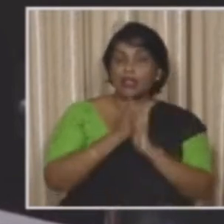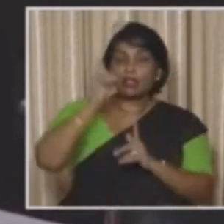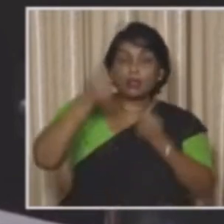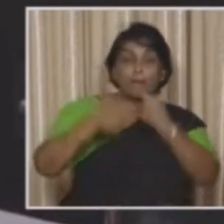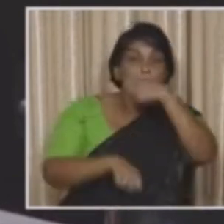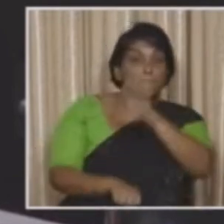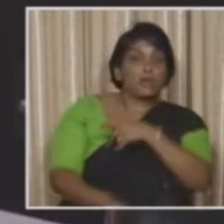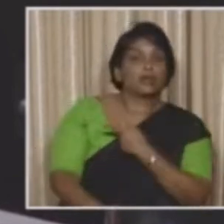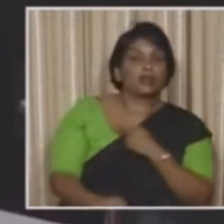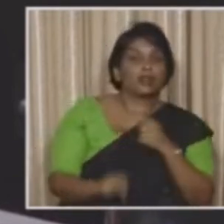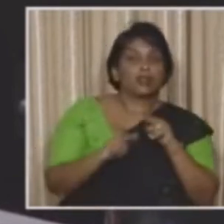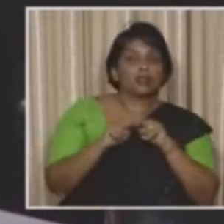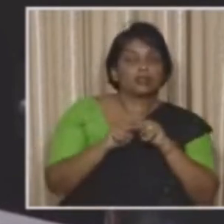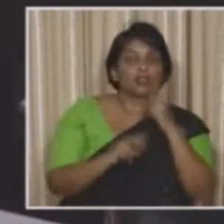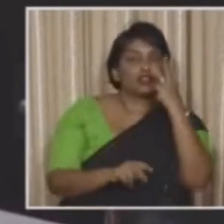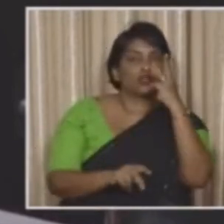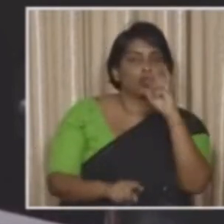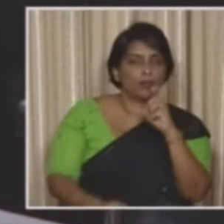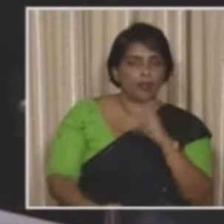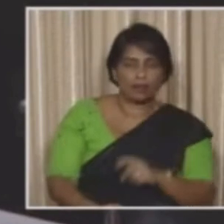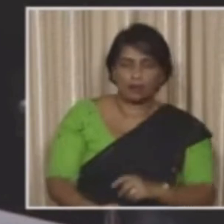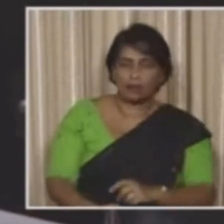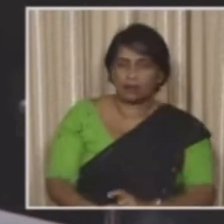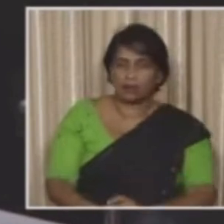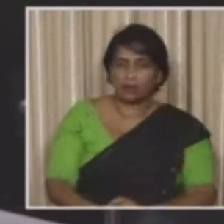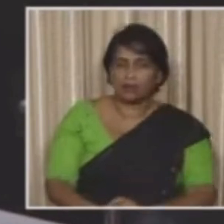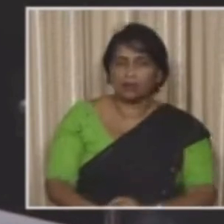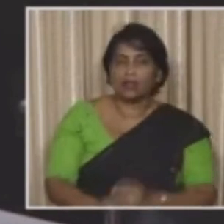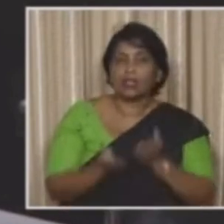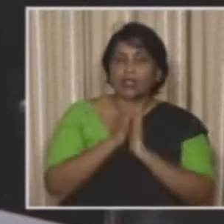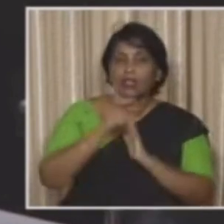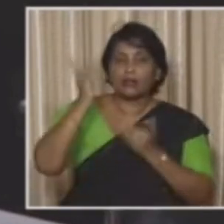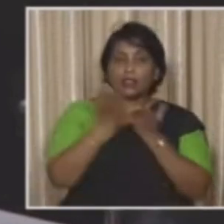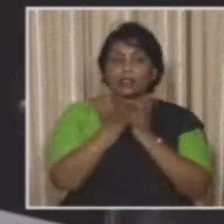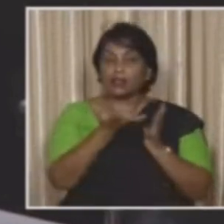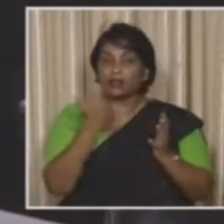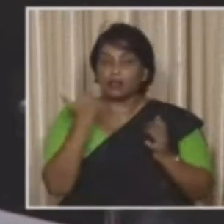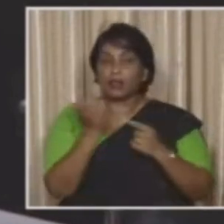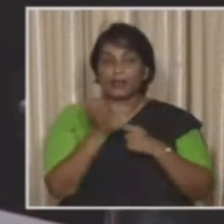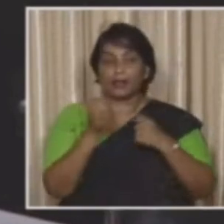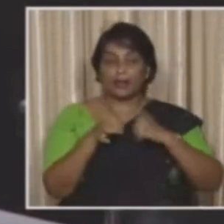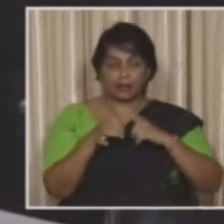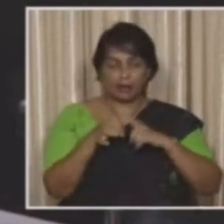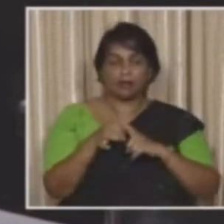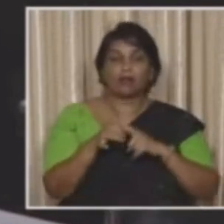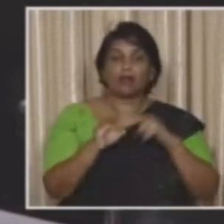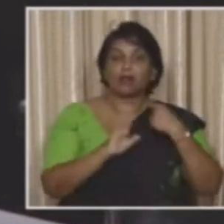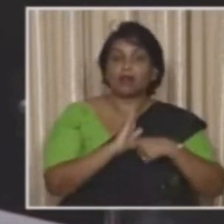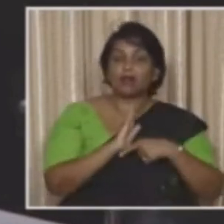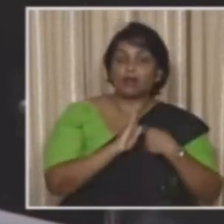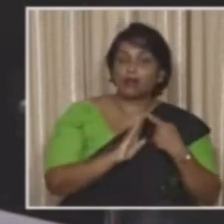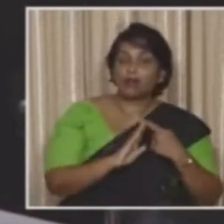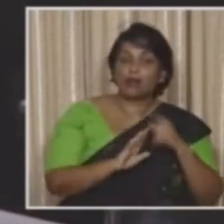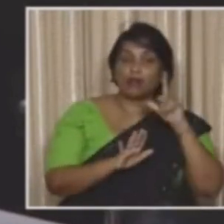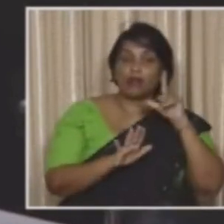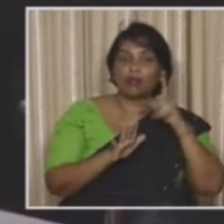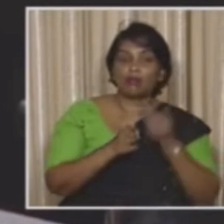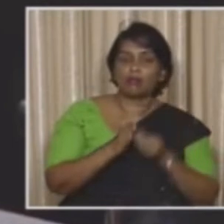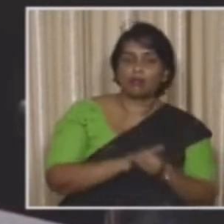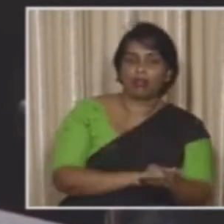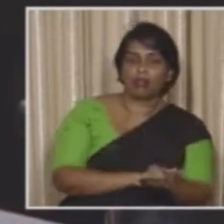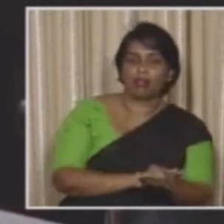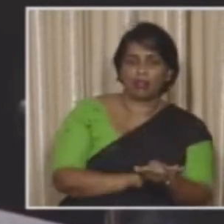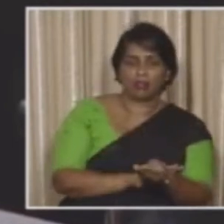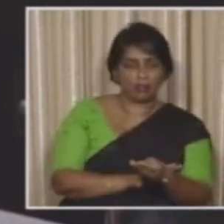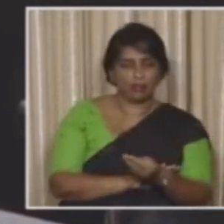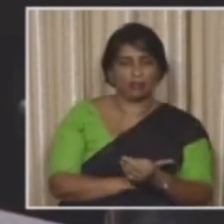කීයද 1203මාරයි අදානි ඉන්දියාව ගන්න ඕන ටෙන්ඩර් කරලා හැබැයි ලංකාවේ අත යටින්